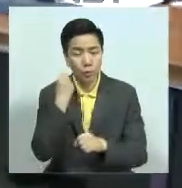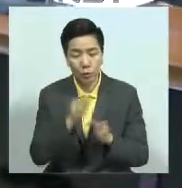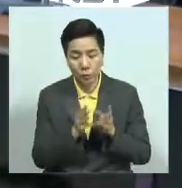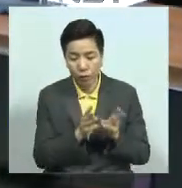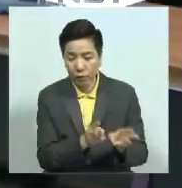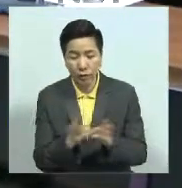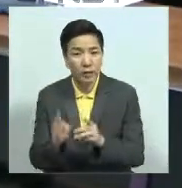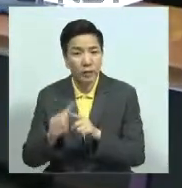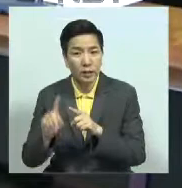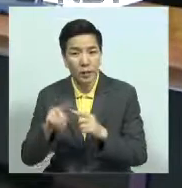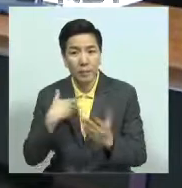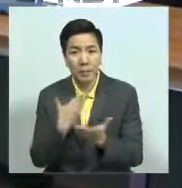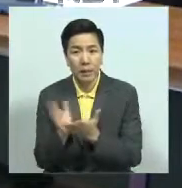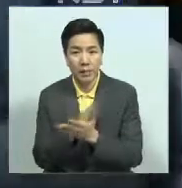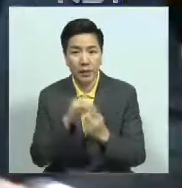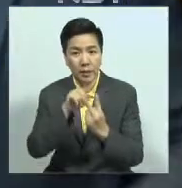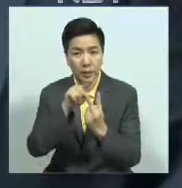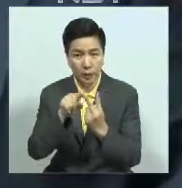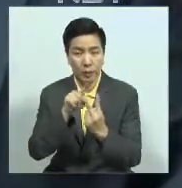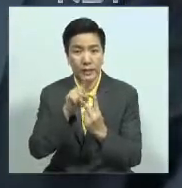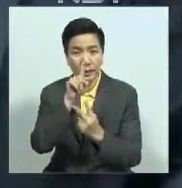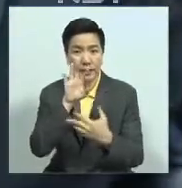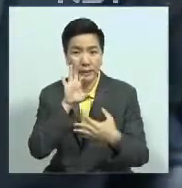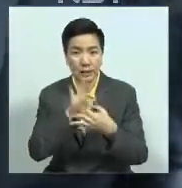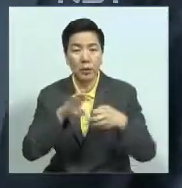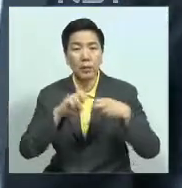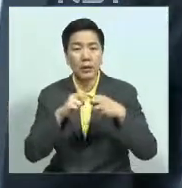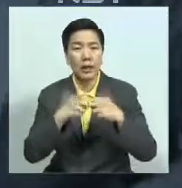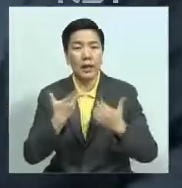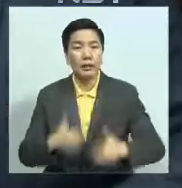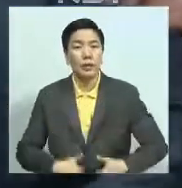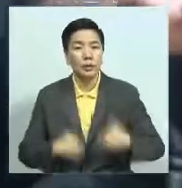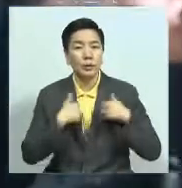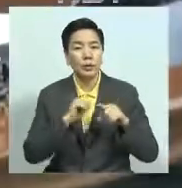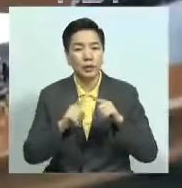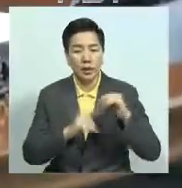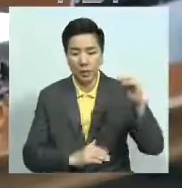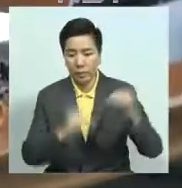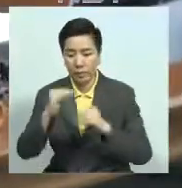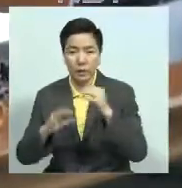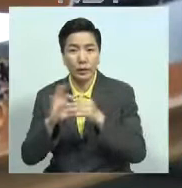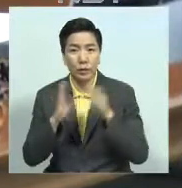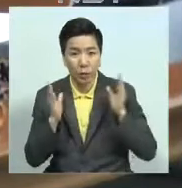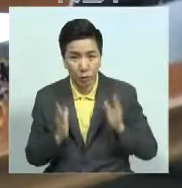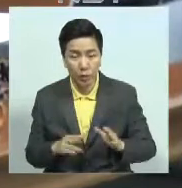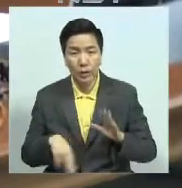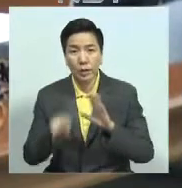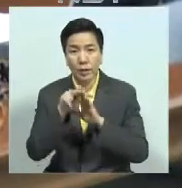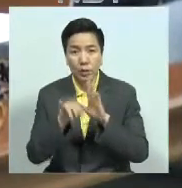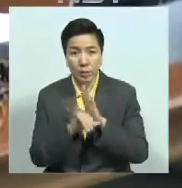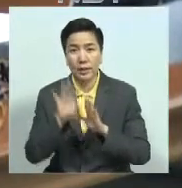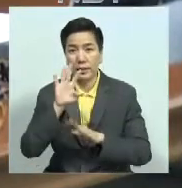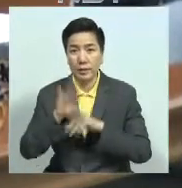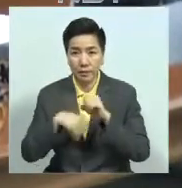านโดยแบ่งออกเป็น2ส่วนนะครับก็คือนโยบายที่เกี่ยวข้องกับปัญหาปากท้องลดความเหลื่อมล้ำของประชาชนและนโยบาย4